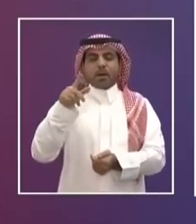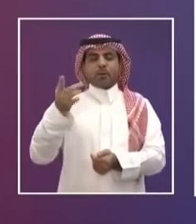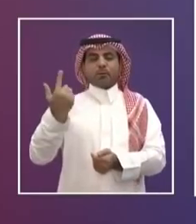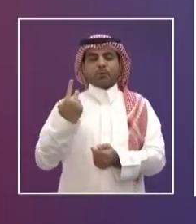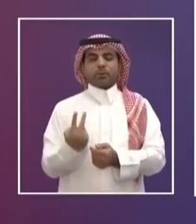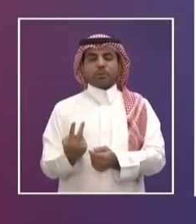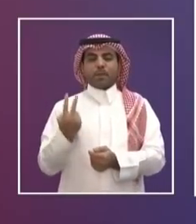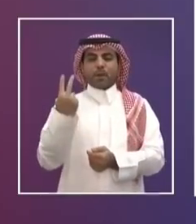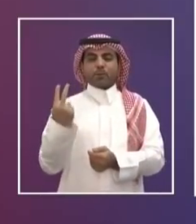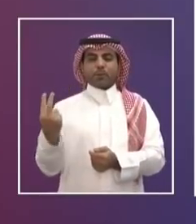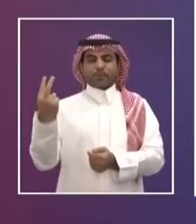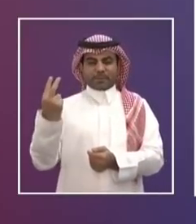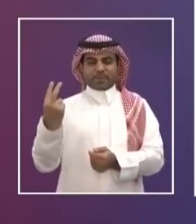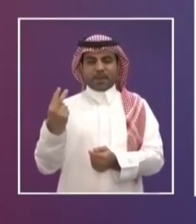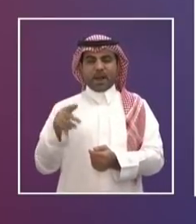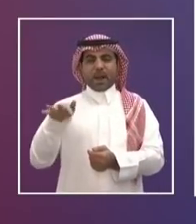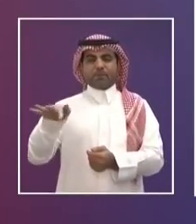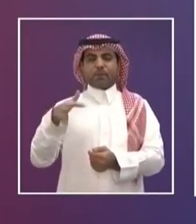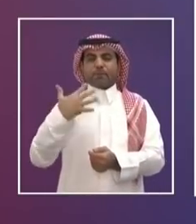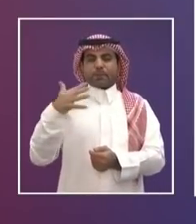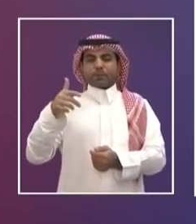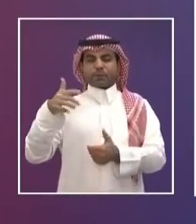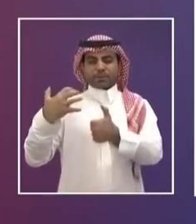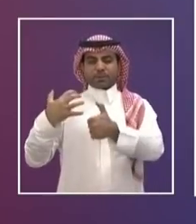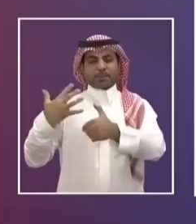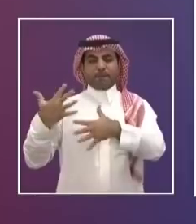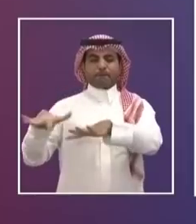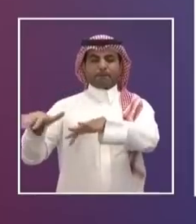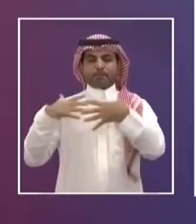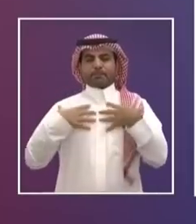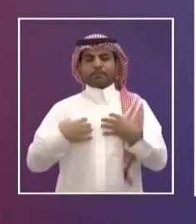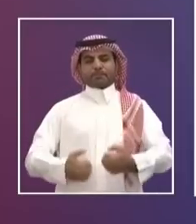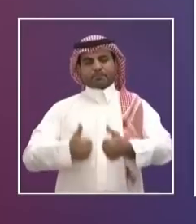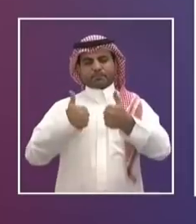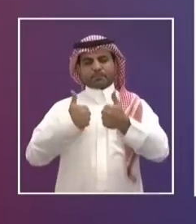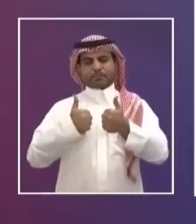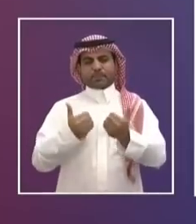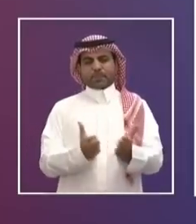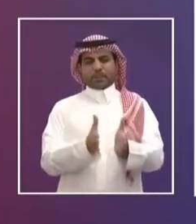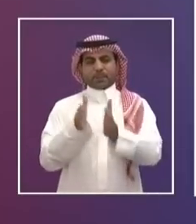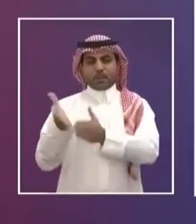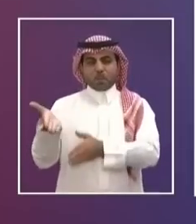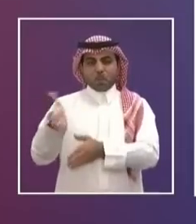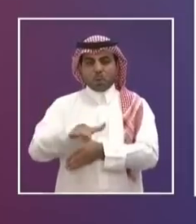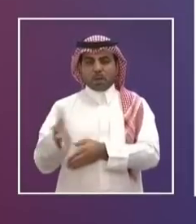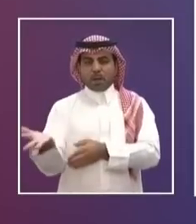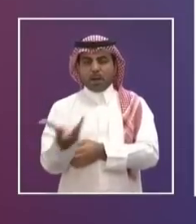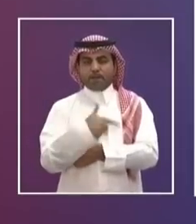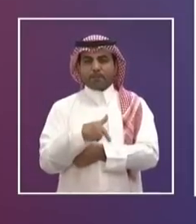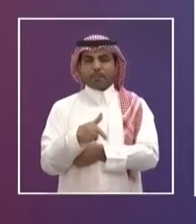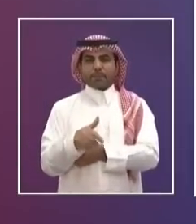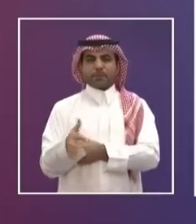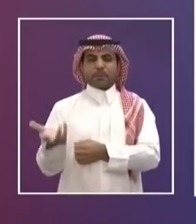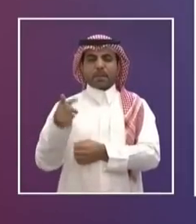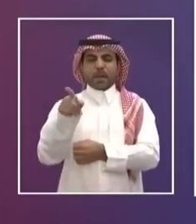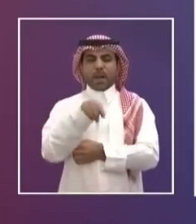177,560 ولله الحمد، نسأل الله للجميع تمام العافية. حالات الوفيات بلغت